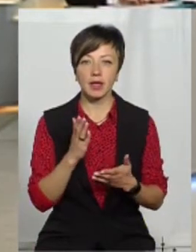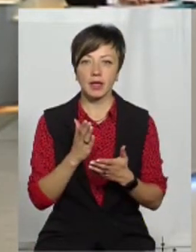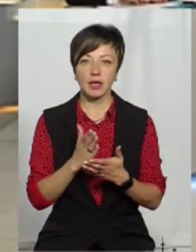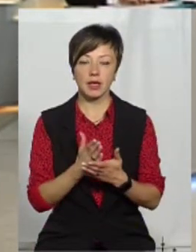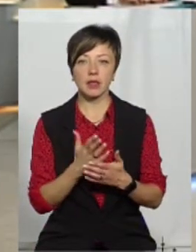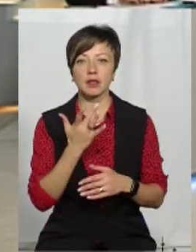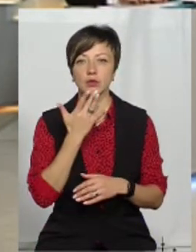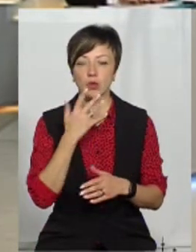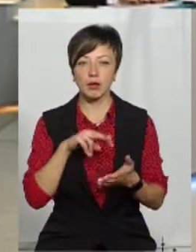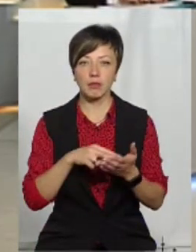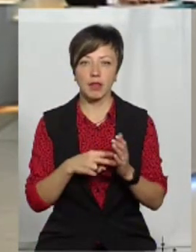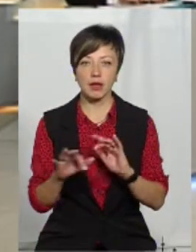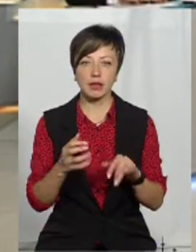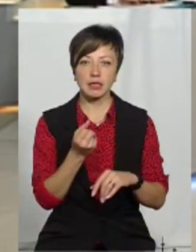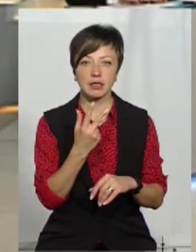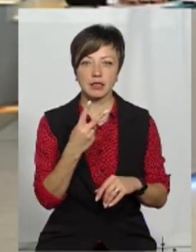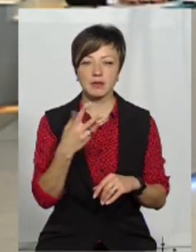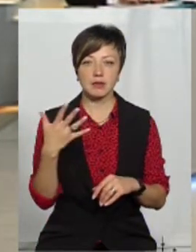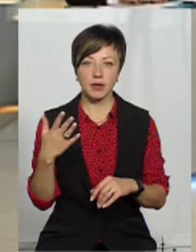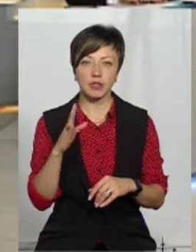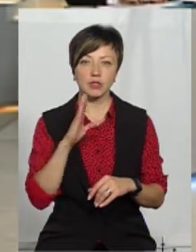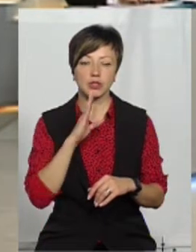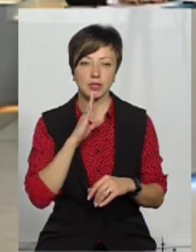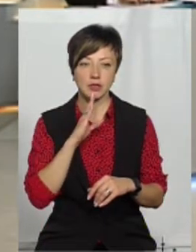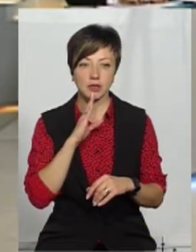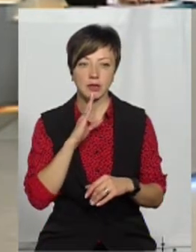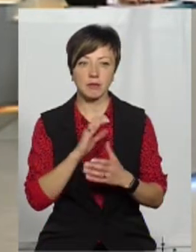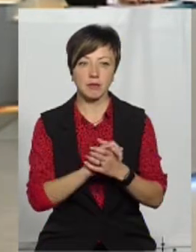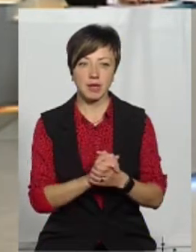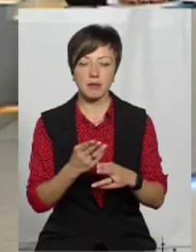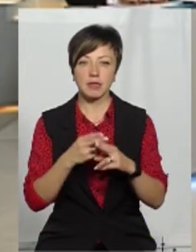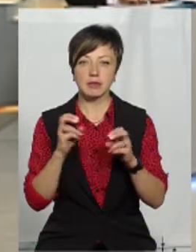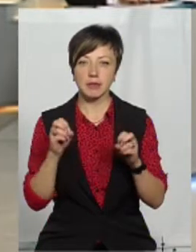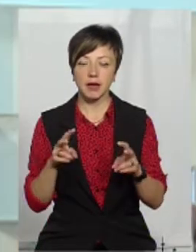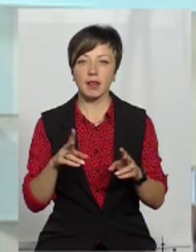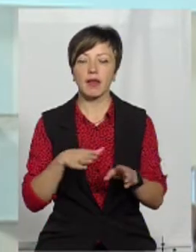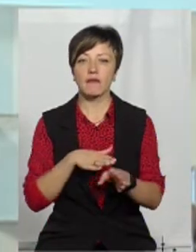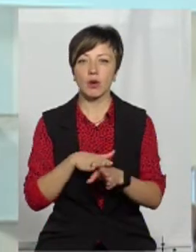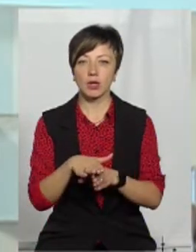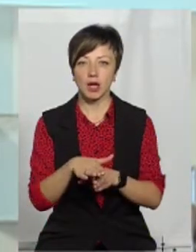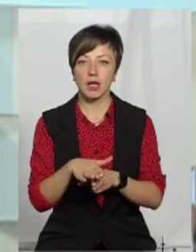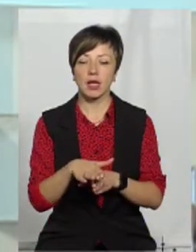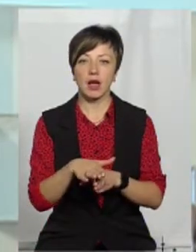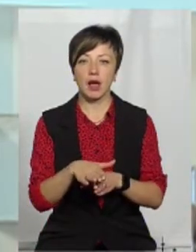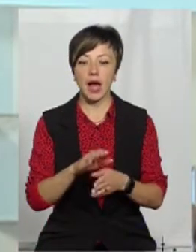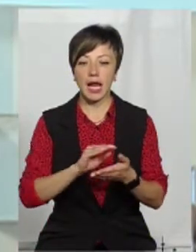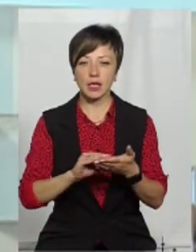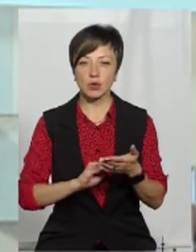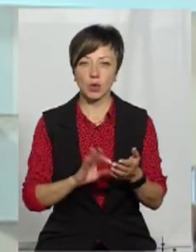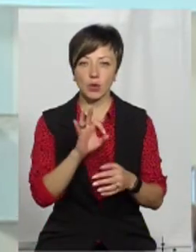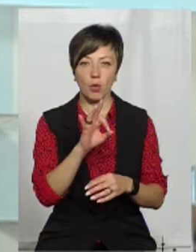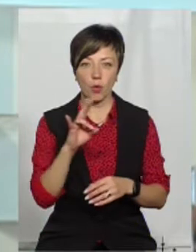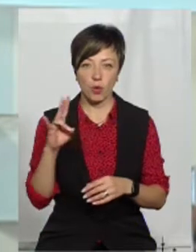такий національний план дій 13-25 «Жінки, мир, безпека» на виконання резолюції Організації Об'єднаних Націй.